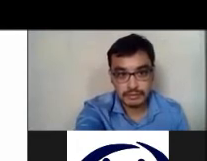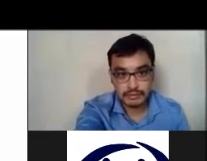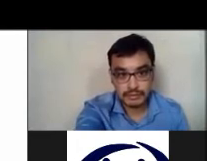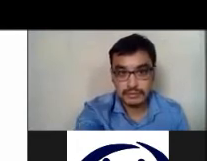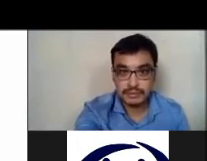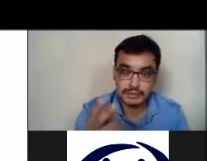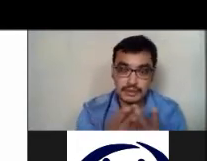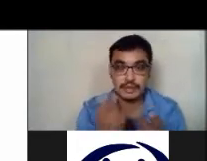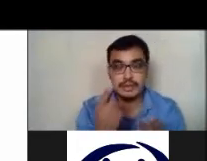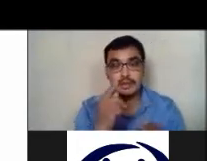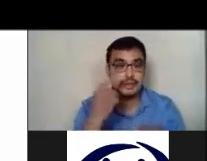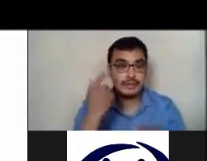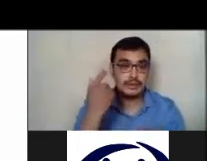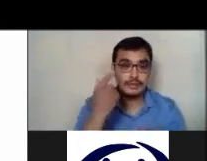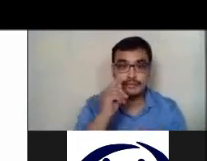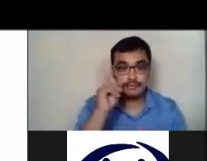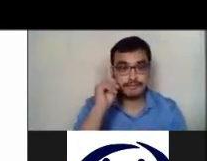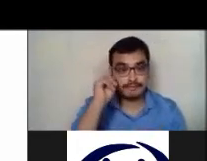गीत सुनेर